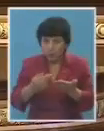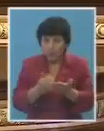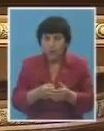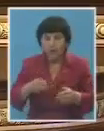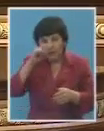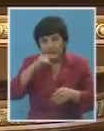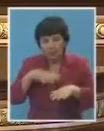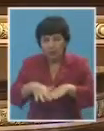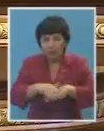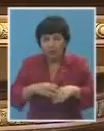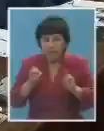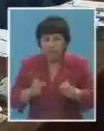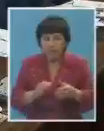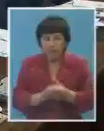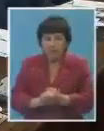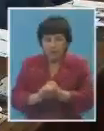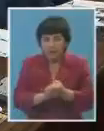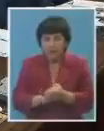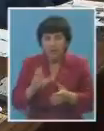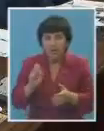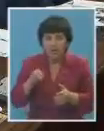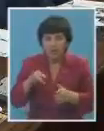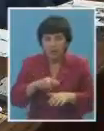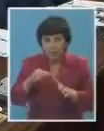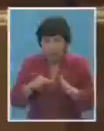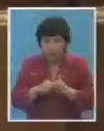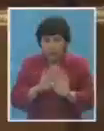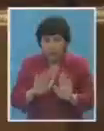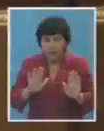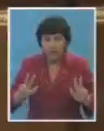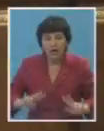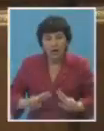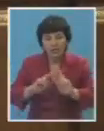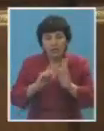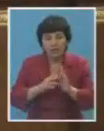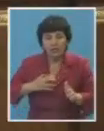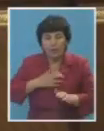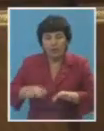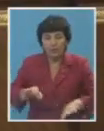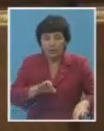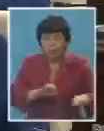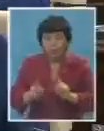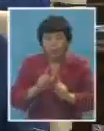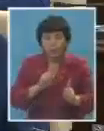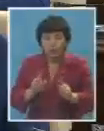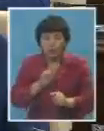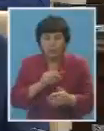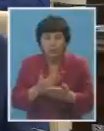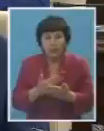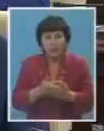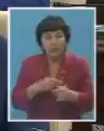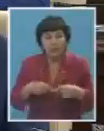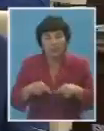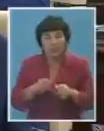және ынтымақтастық ұйымына төрағалық етуі, Экспо 2017 көрмесі, Астана процесі маңызды шаралар бұл сессияның жұмысын айқындап берді,